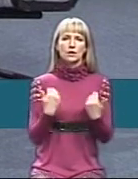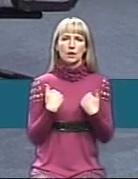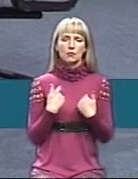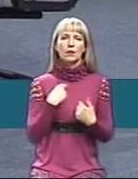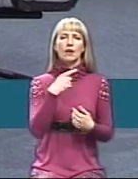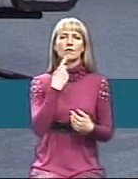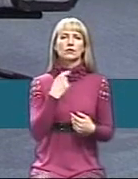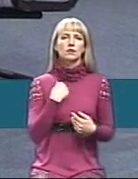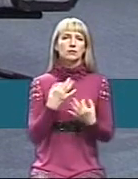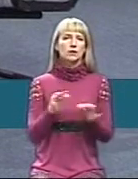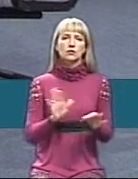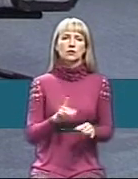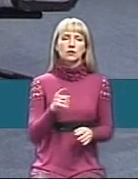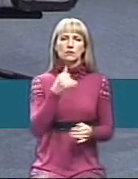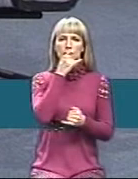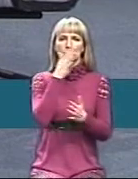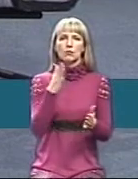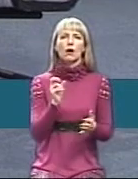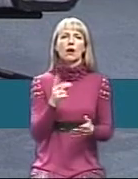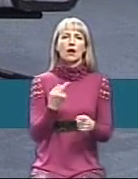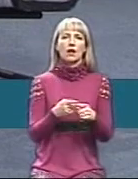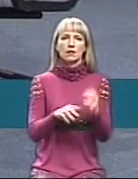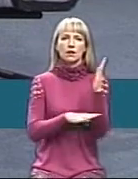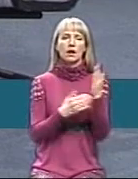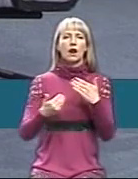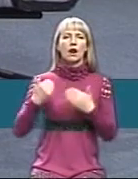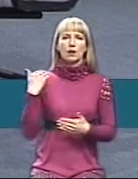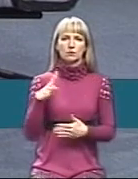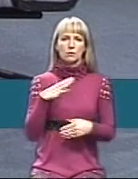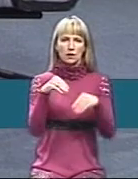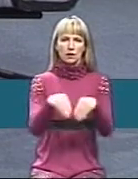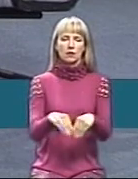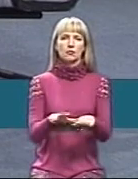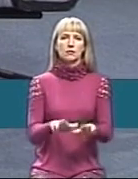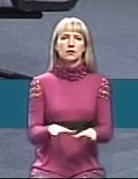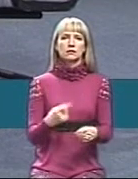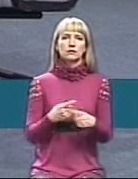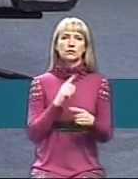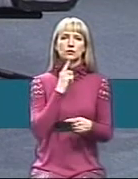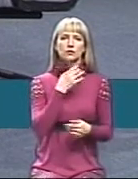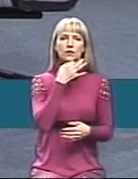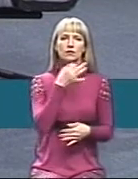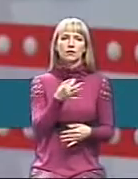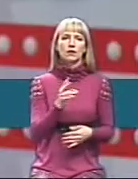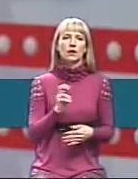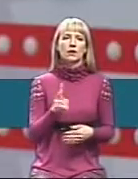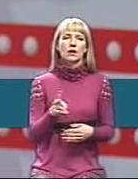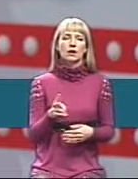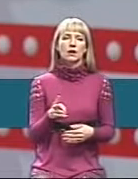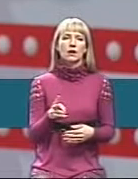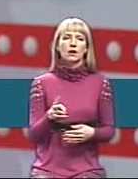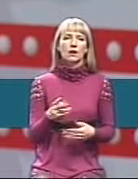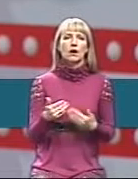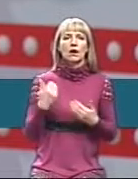им говорим, что нам не разрешают, они не могут понять, а как же это дерево раньше росло. На этот вопрос я затрудняюсь ответить, как вы раньше вообще